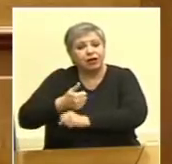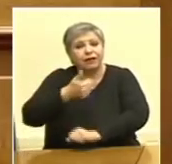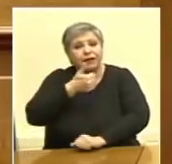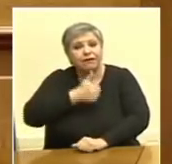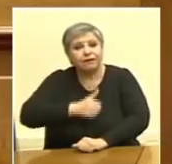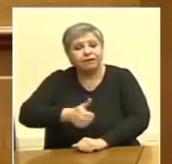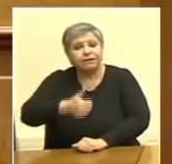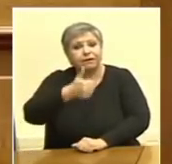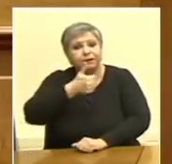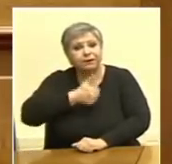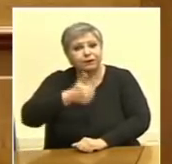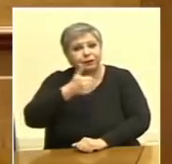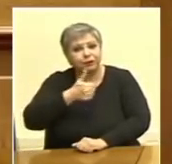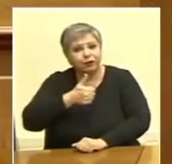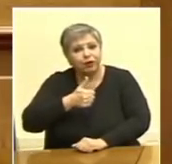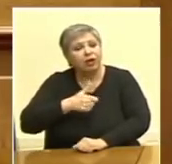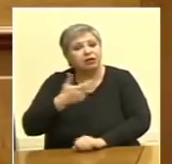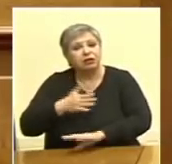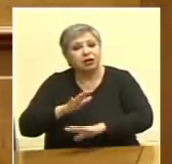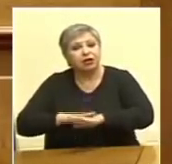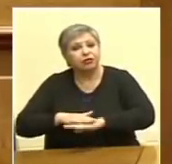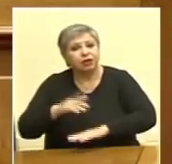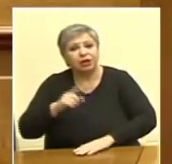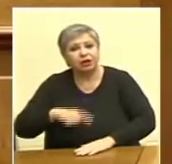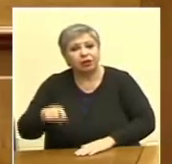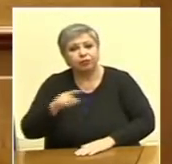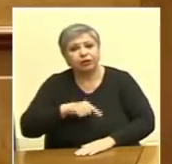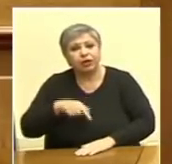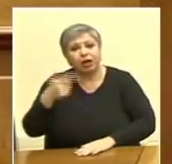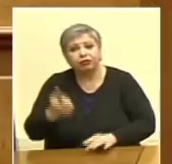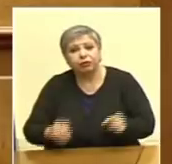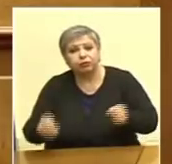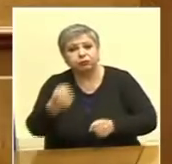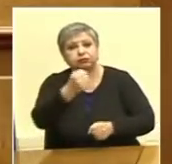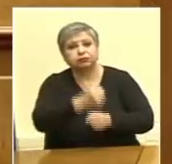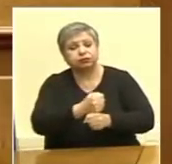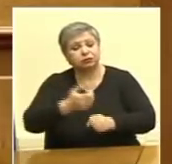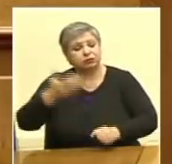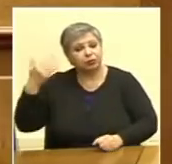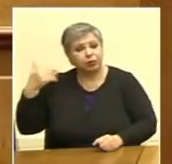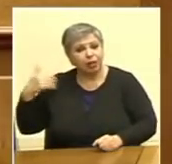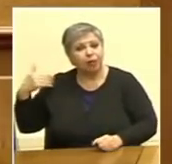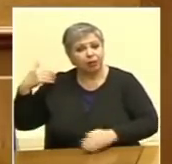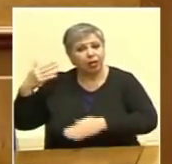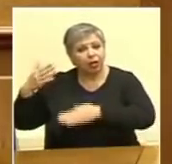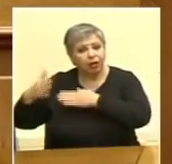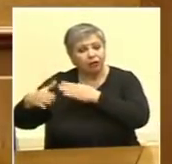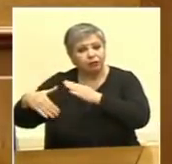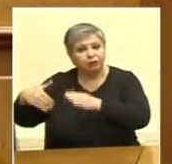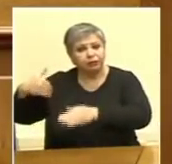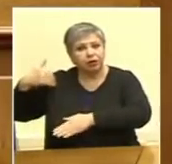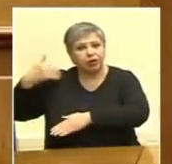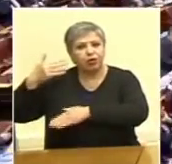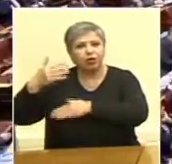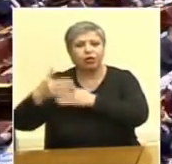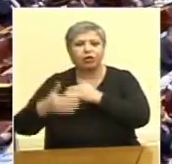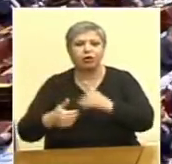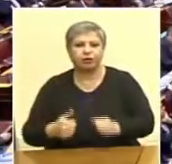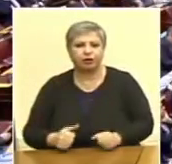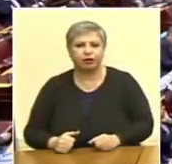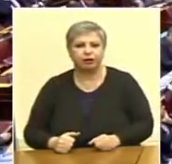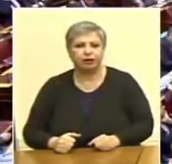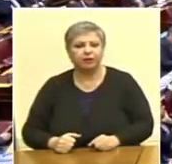για δεκαετίες, ιδιαίτερα τα τελευταία χρόνια, κατάφεραν, διότι περί κατορθώματος επρόκειτο, να ρίξουν